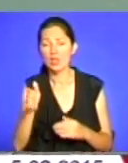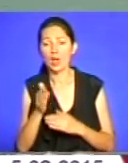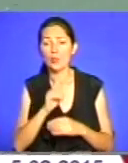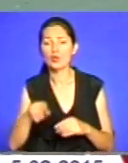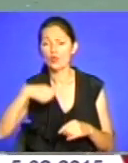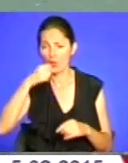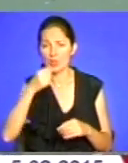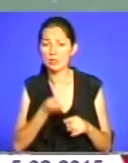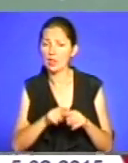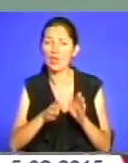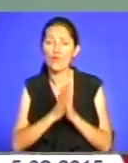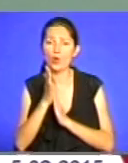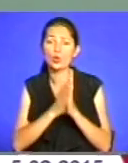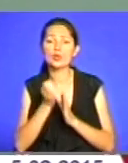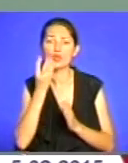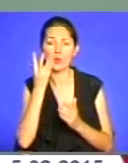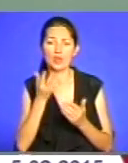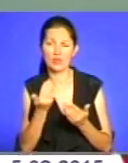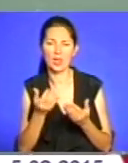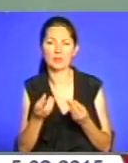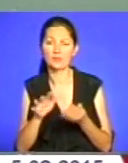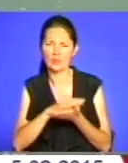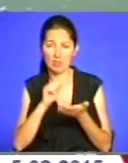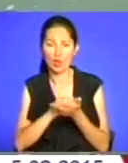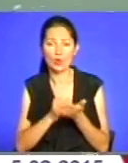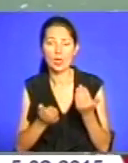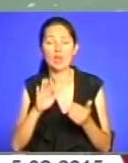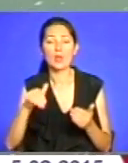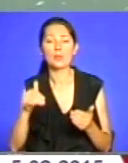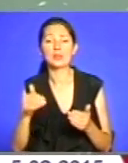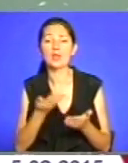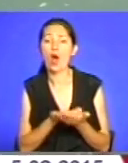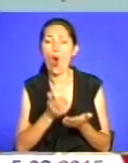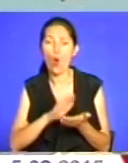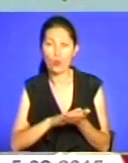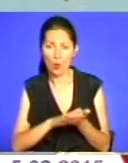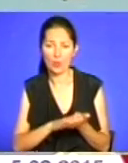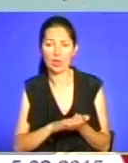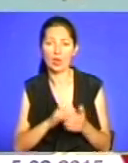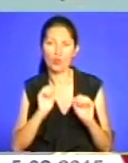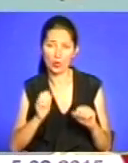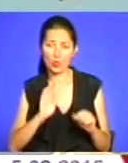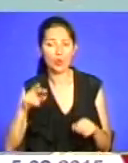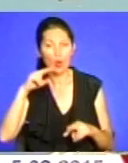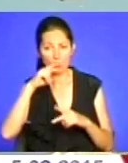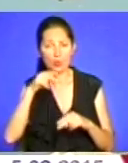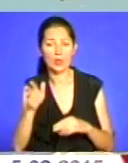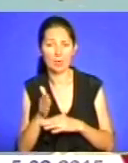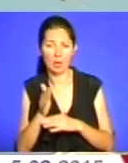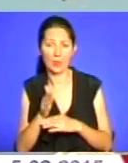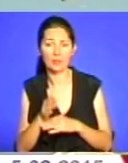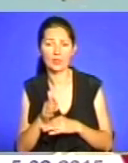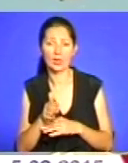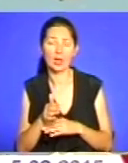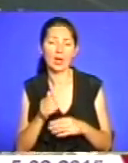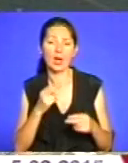цими водоростями в період їх розпаду. Навіть після термічної обробки вона може спровокувати харчові отруєння. Зарадити